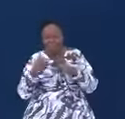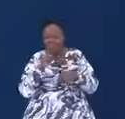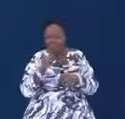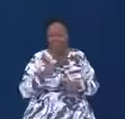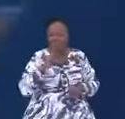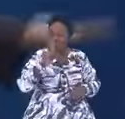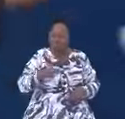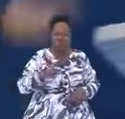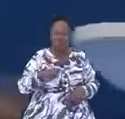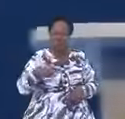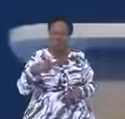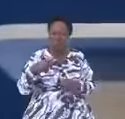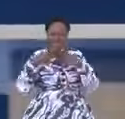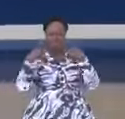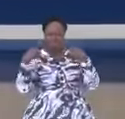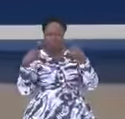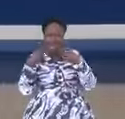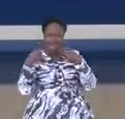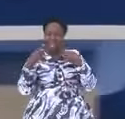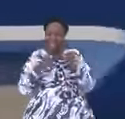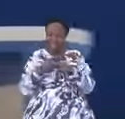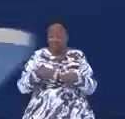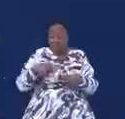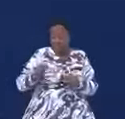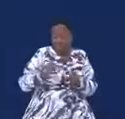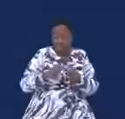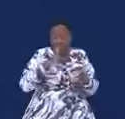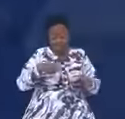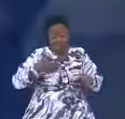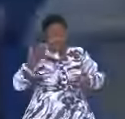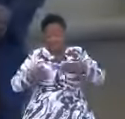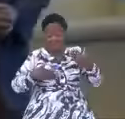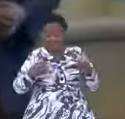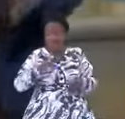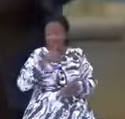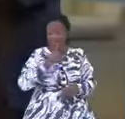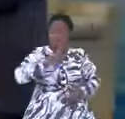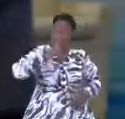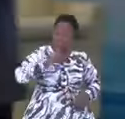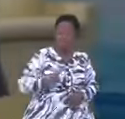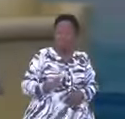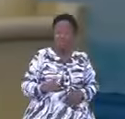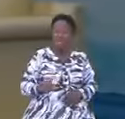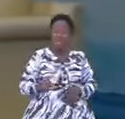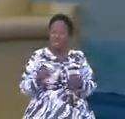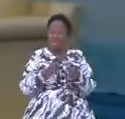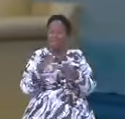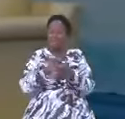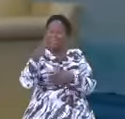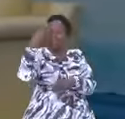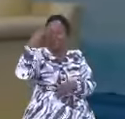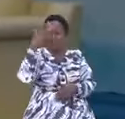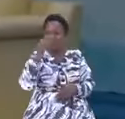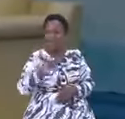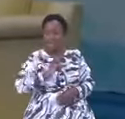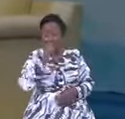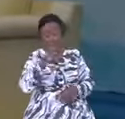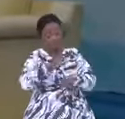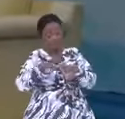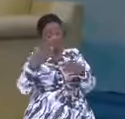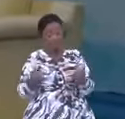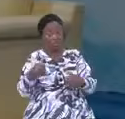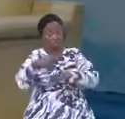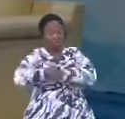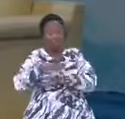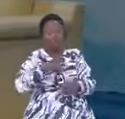de t'encourager mais ce n'est pas vrai c'est pourquoi tu t'appelles ce soit vient déposer ce fardeau